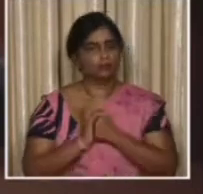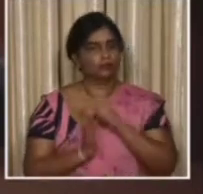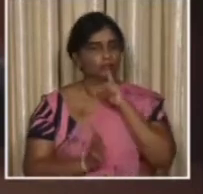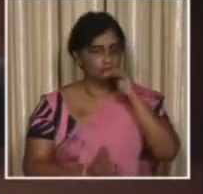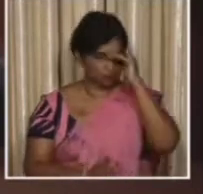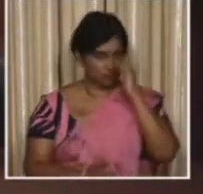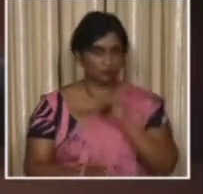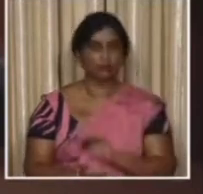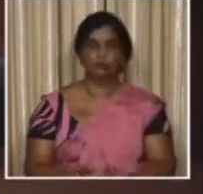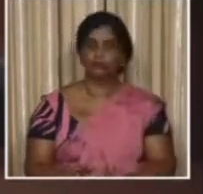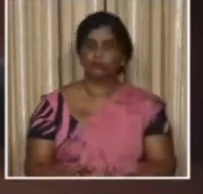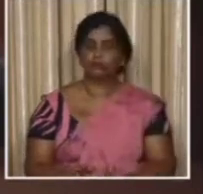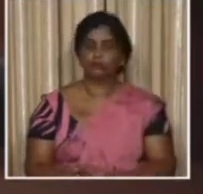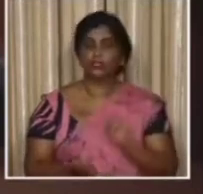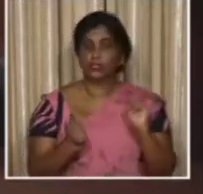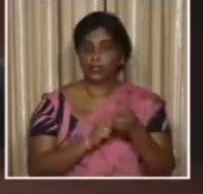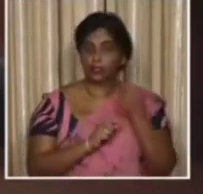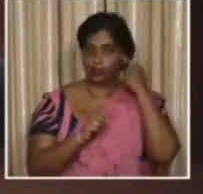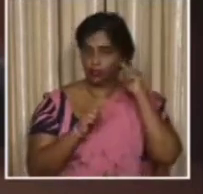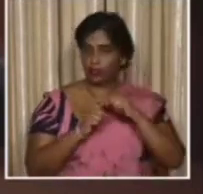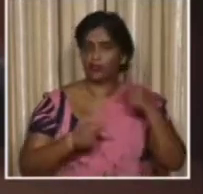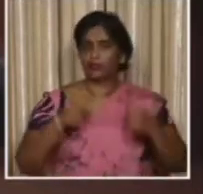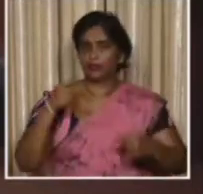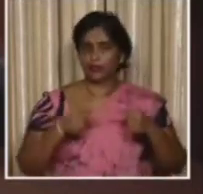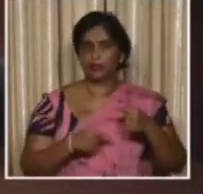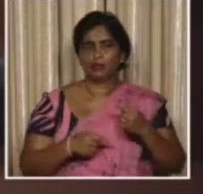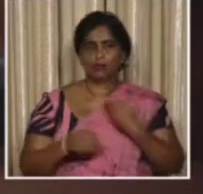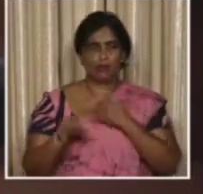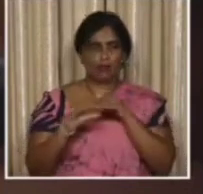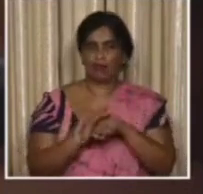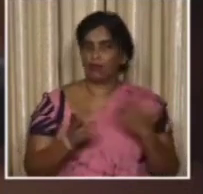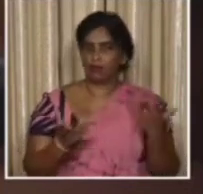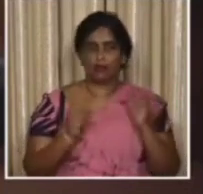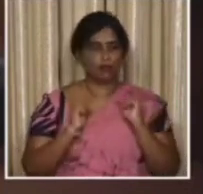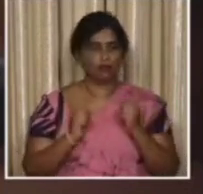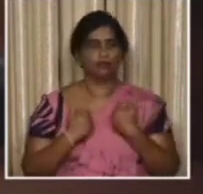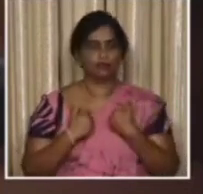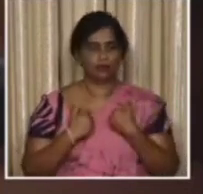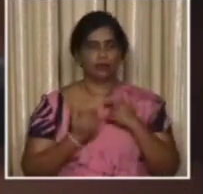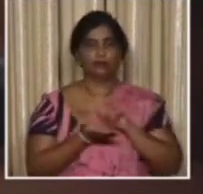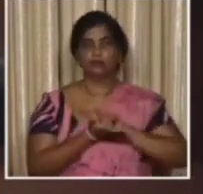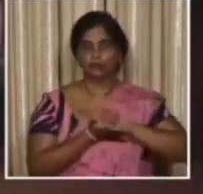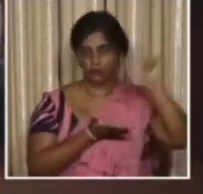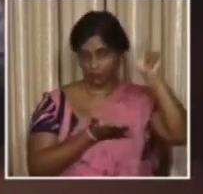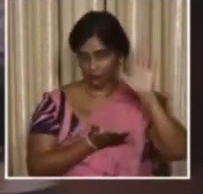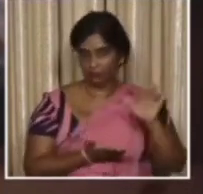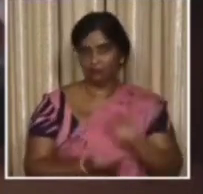kathanayakatumani cricket pilibandawa iye vivadeedi ma sahabhagi une neha mokada mama videshgatha hitapu